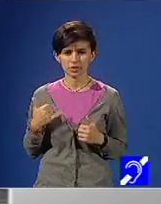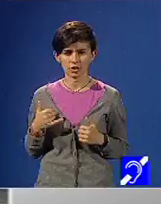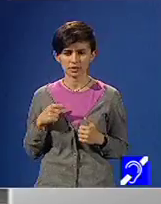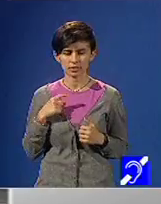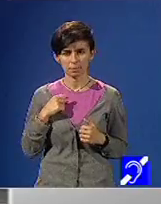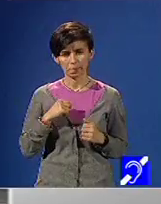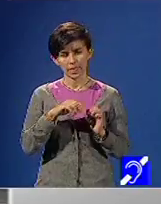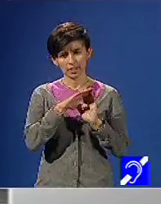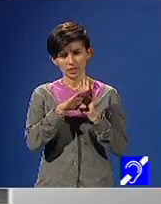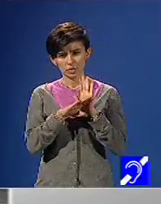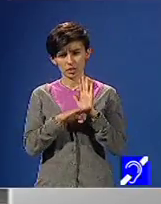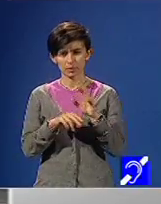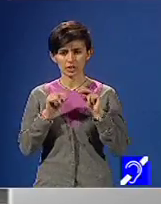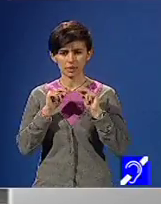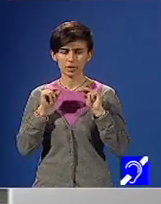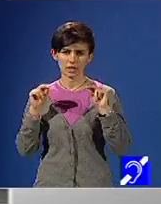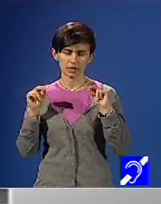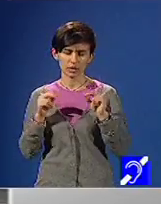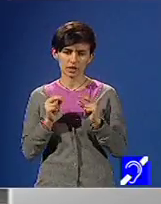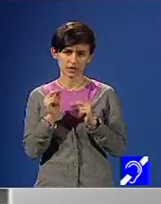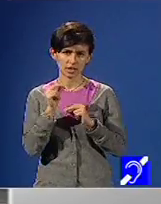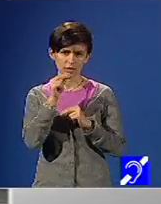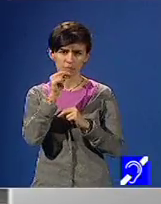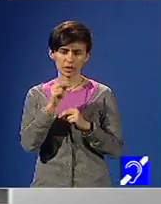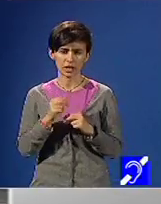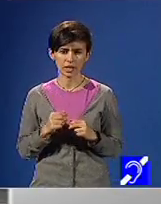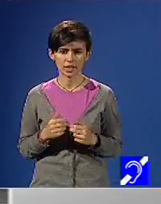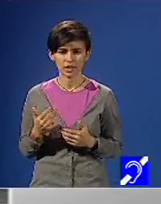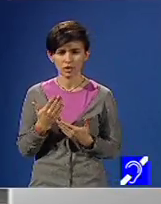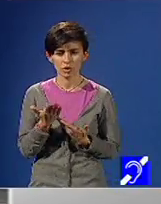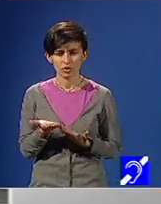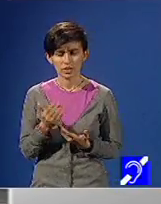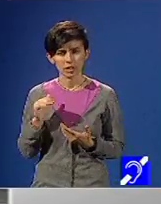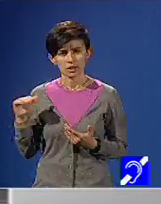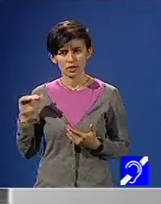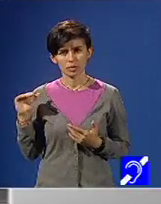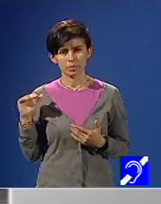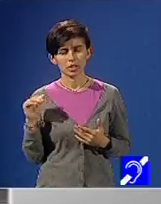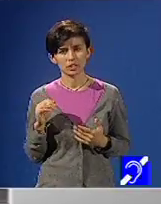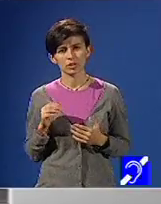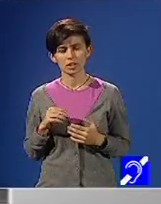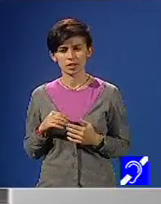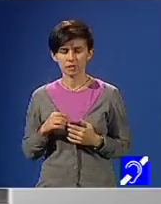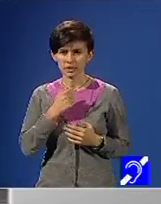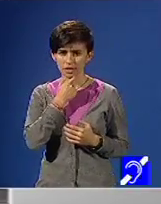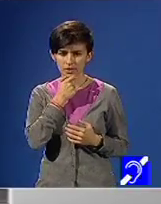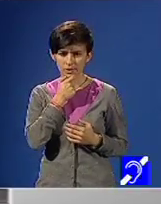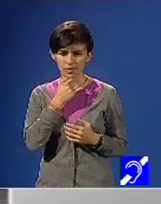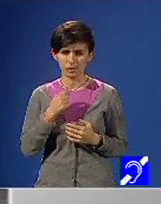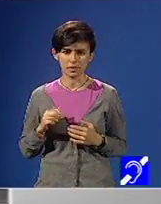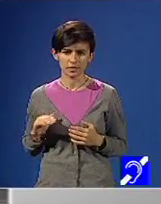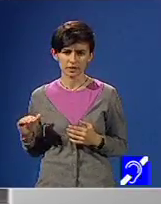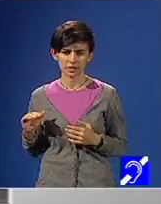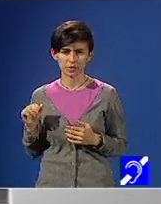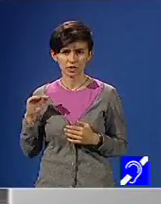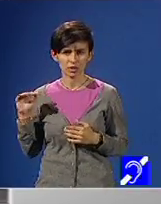program de educație, recuperare și reabilitare oferit copiilor de vârstă preșcolară, copiilor